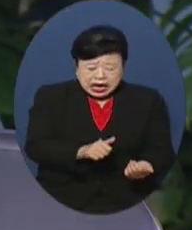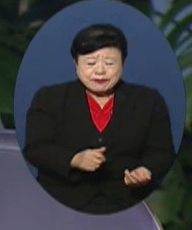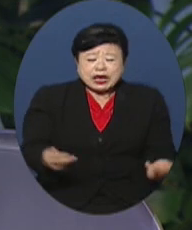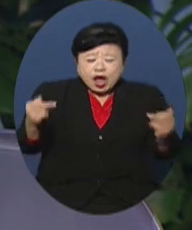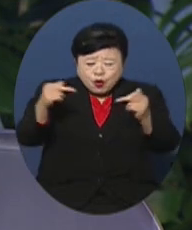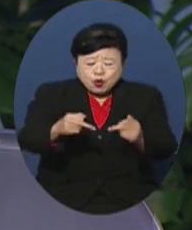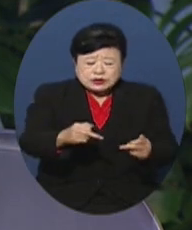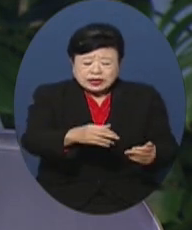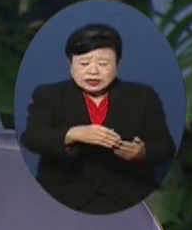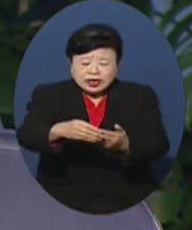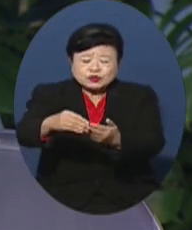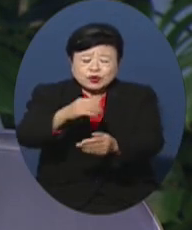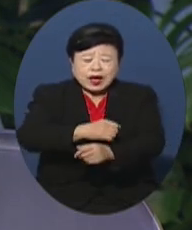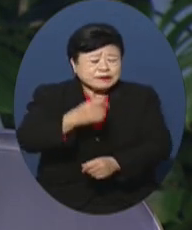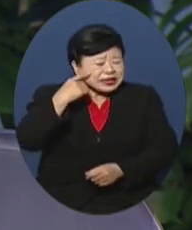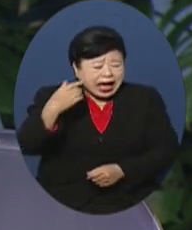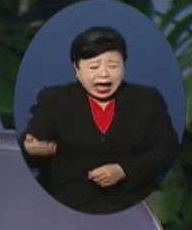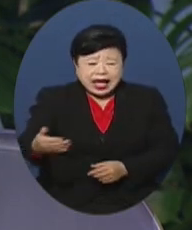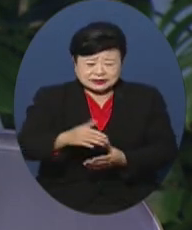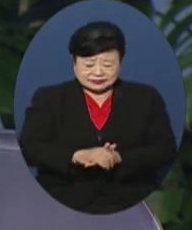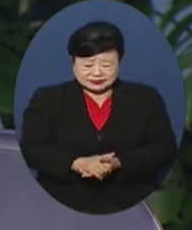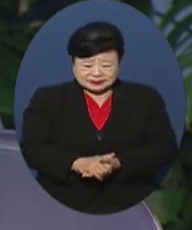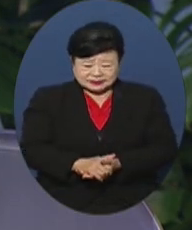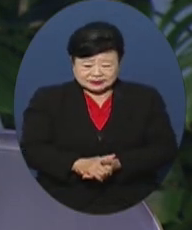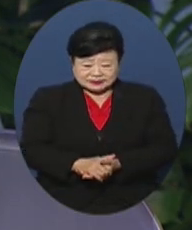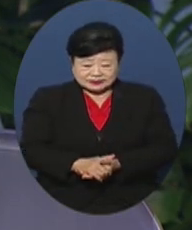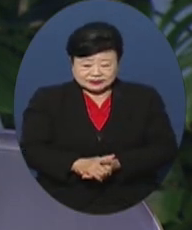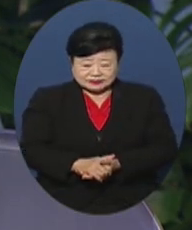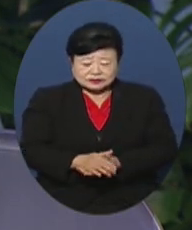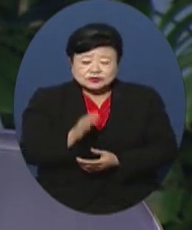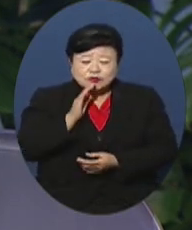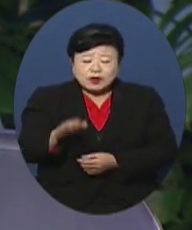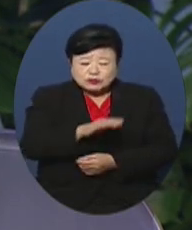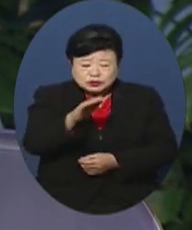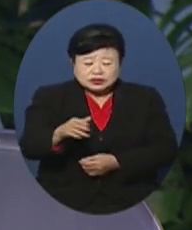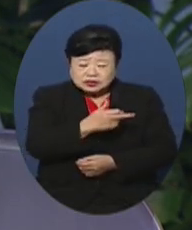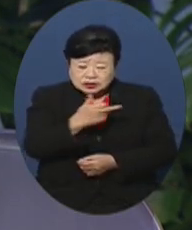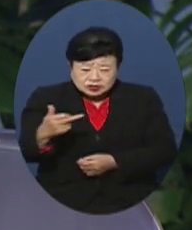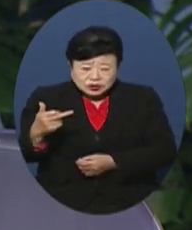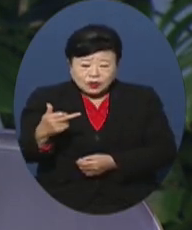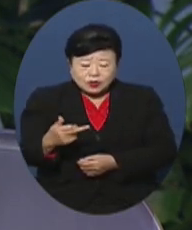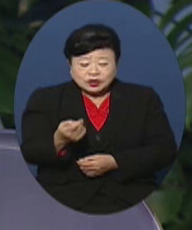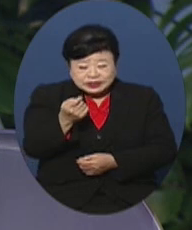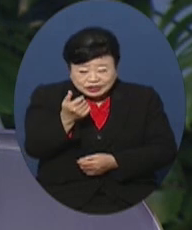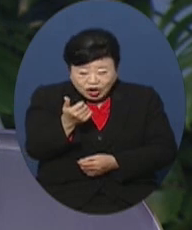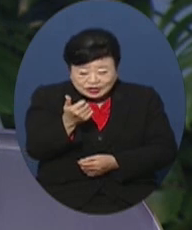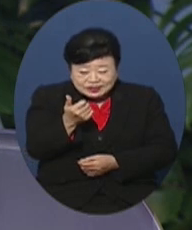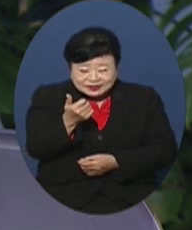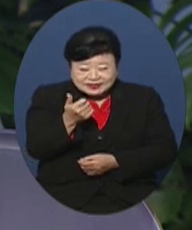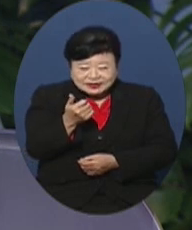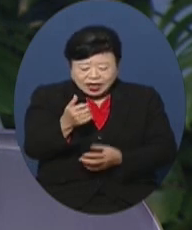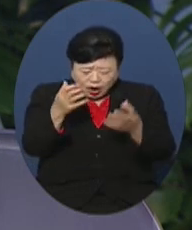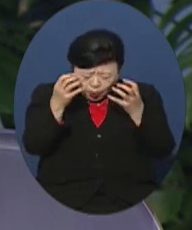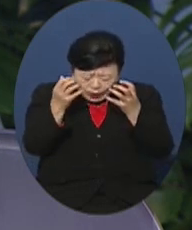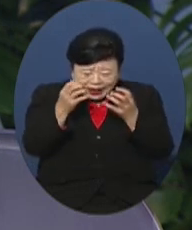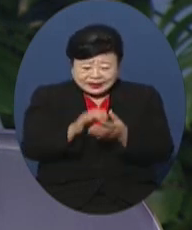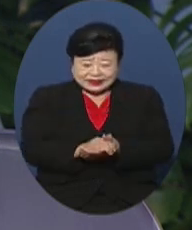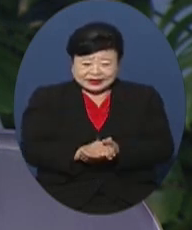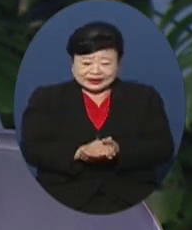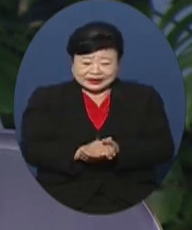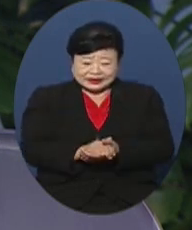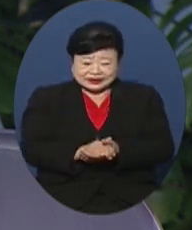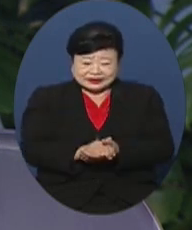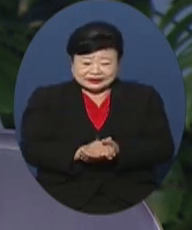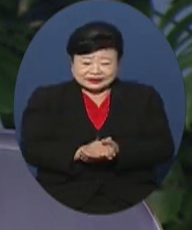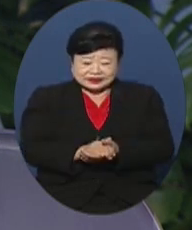꼴찌기로 나가게 합니까? 물론 우리는 크고 적은 고난의 이유를 다